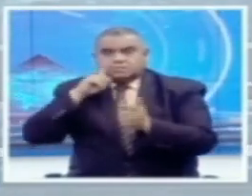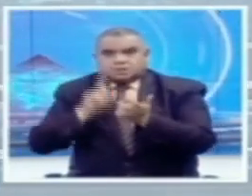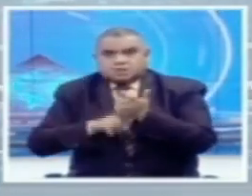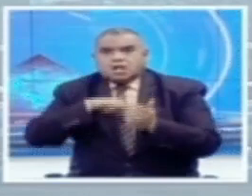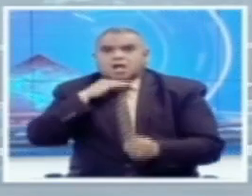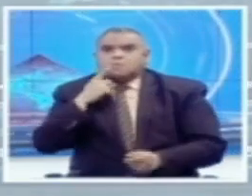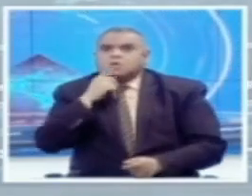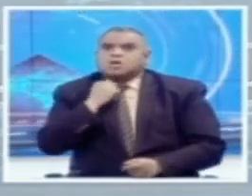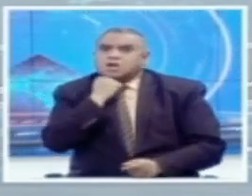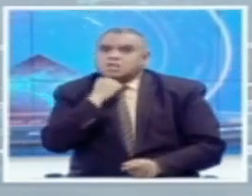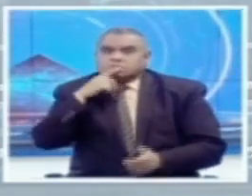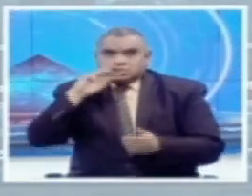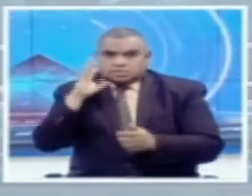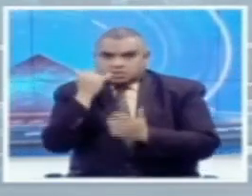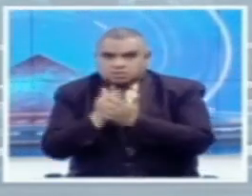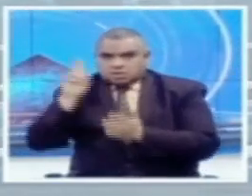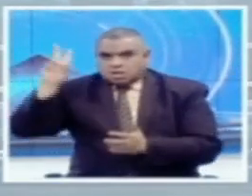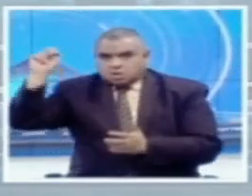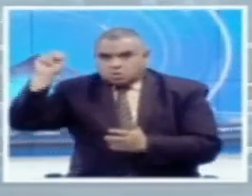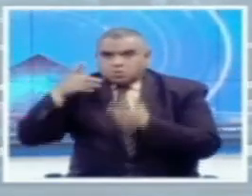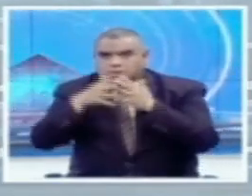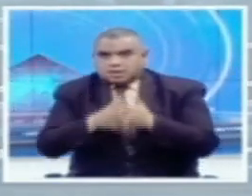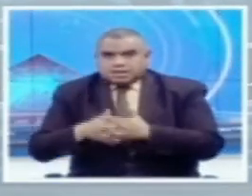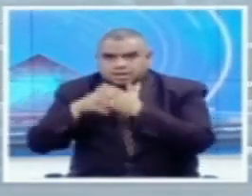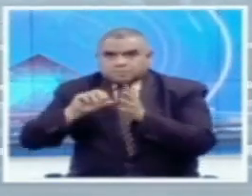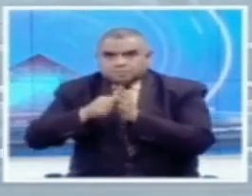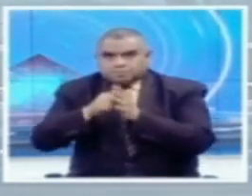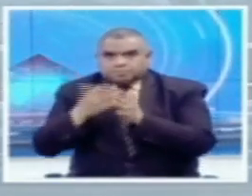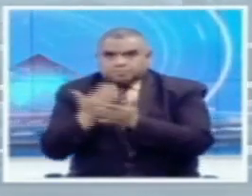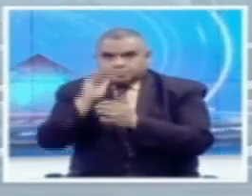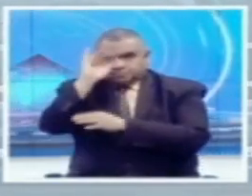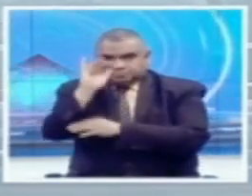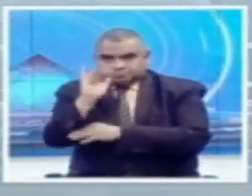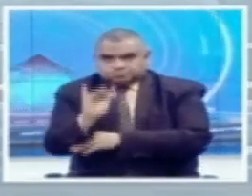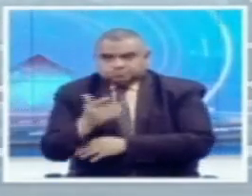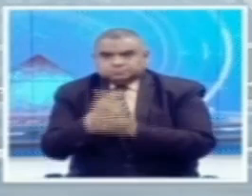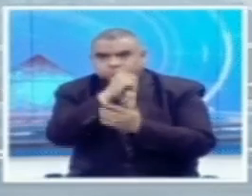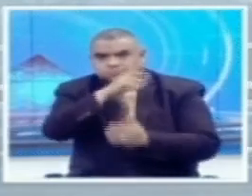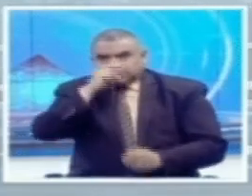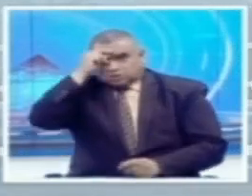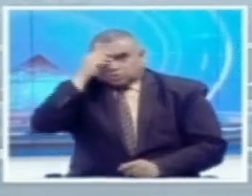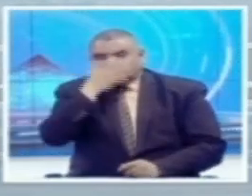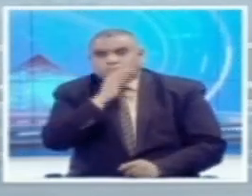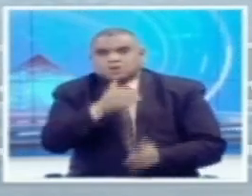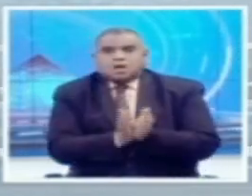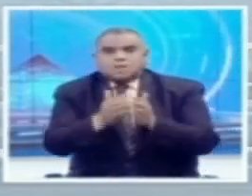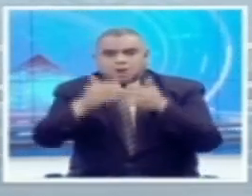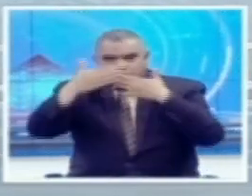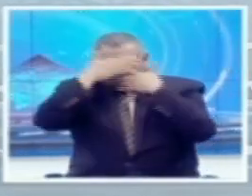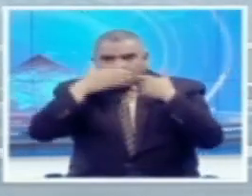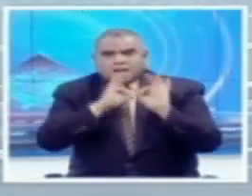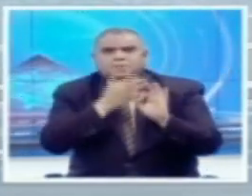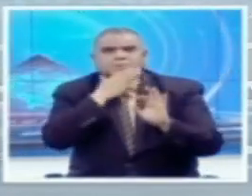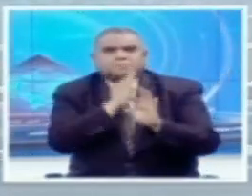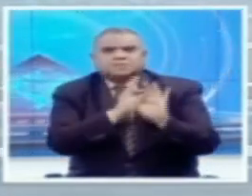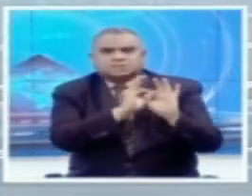أبو الغيط أهمية أن تنظر الولايات المتحدة الأمريكية مجددا في إعادة تصنيف ميليشيا الحوثي كجماعة